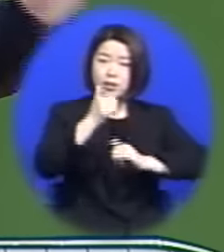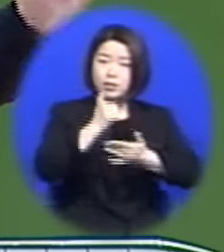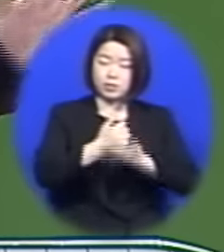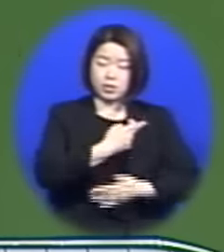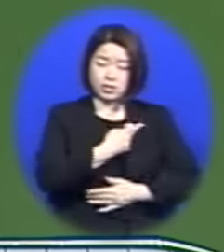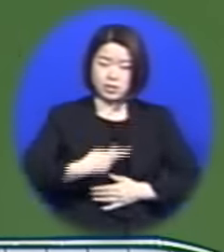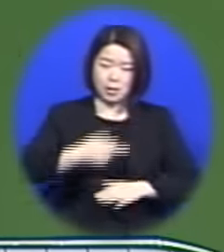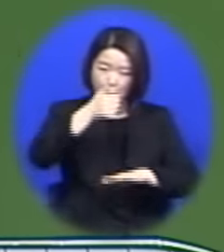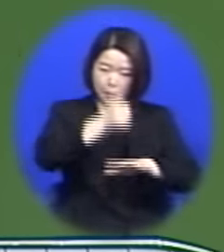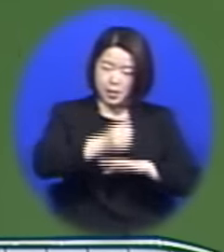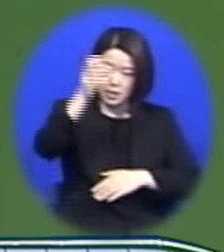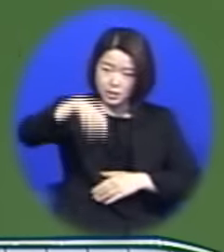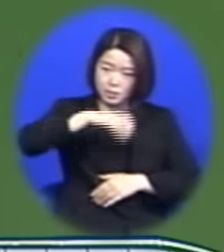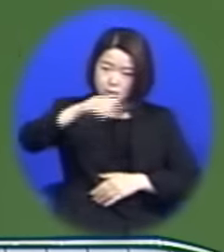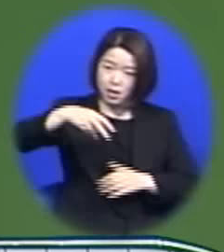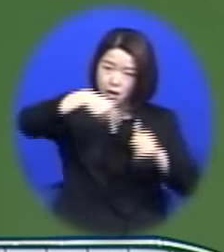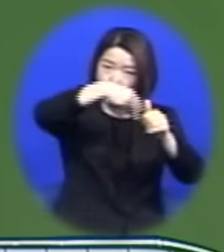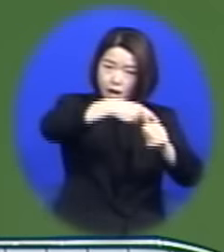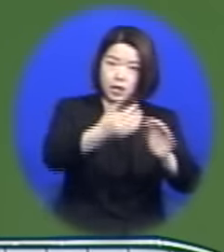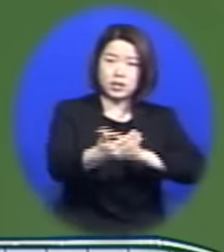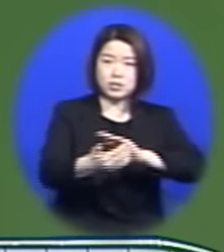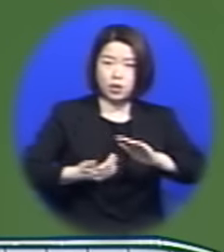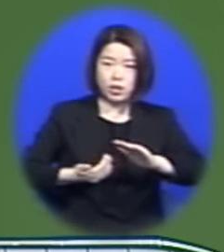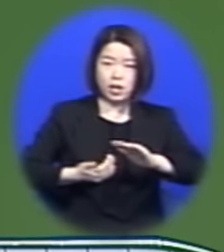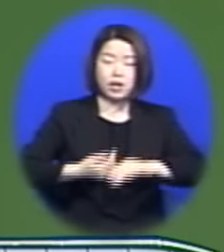마지막 십자가에 달리시기 전에